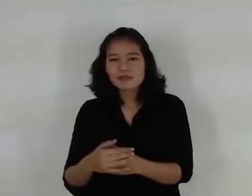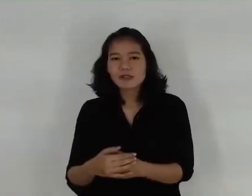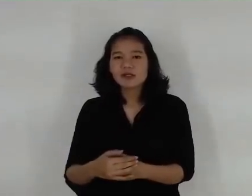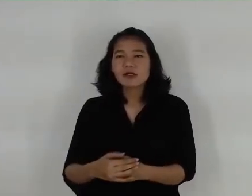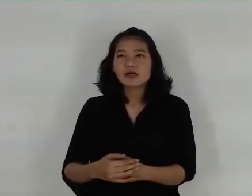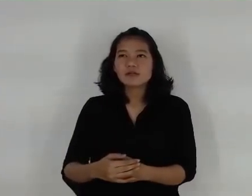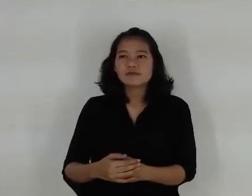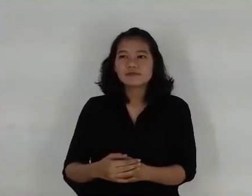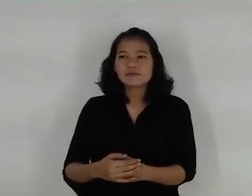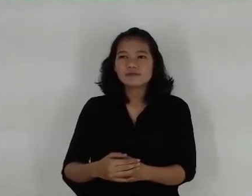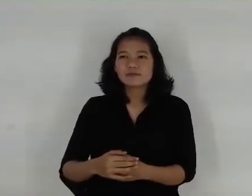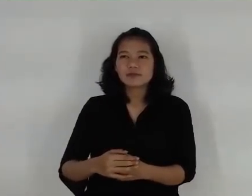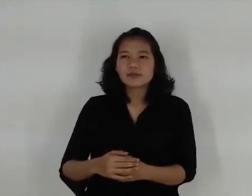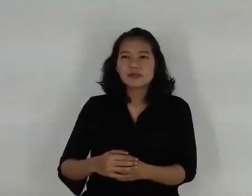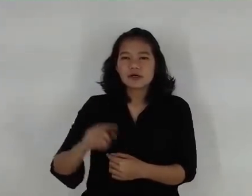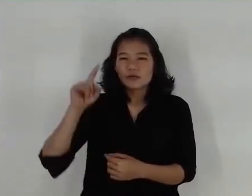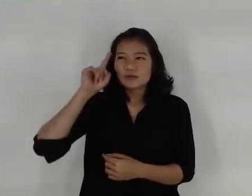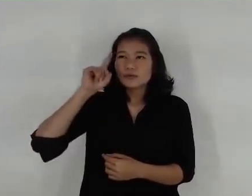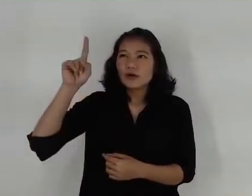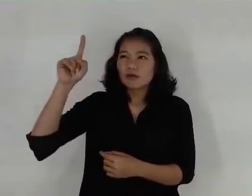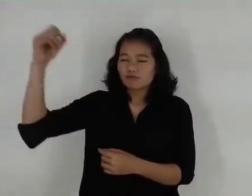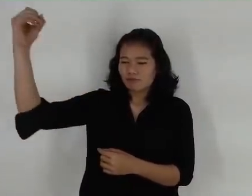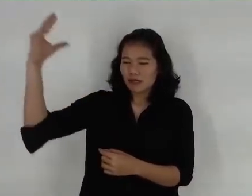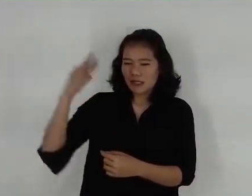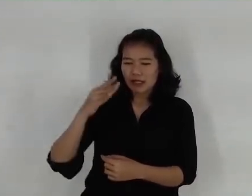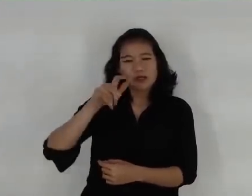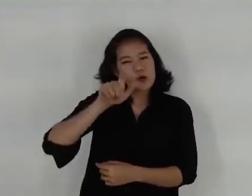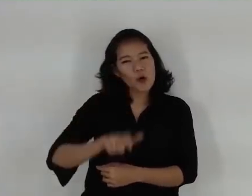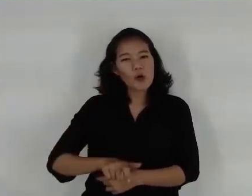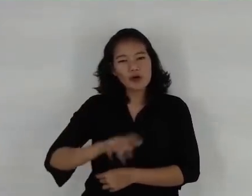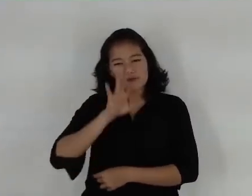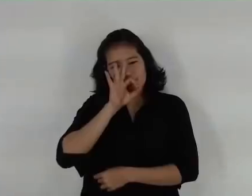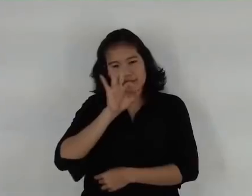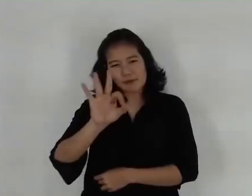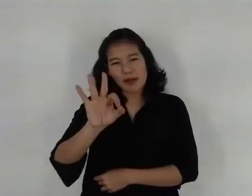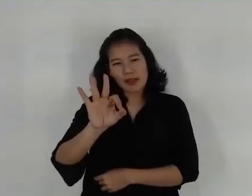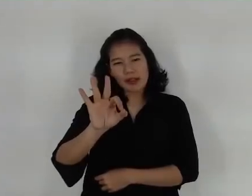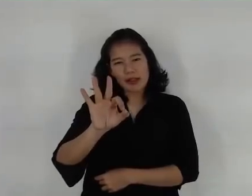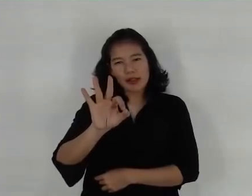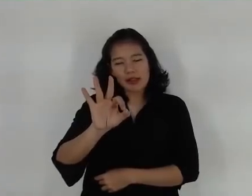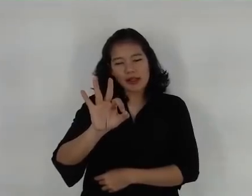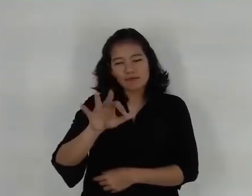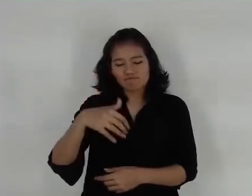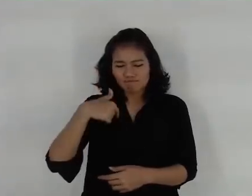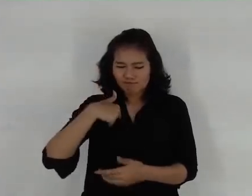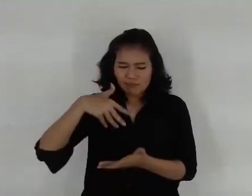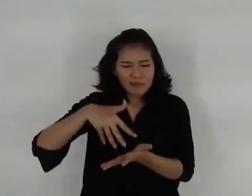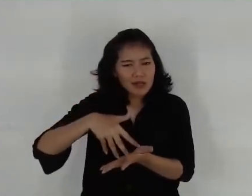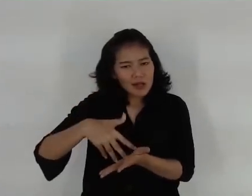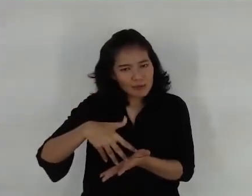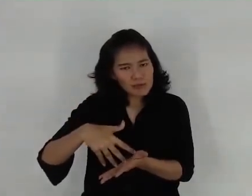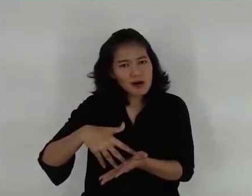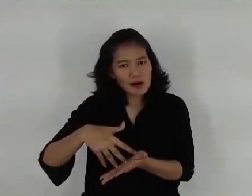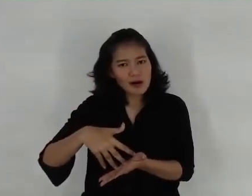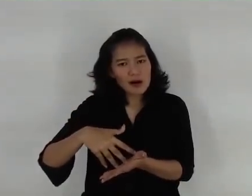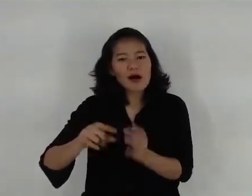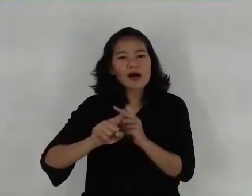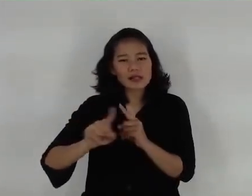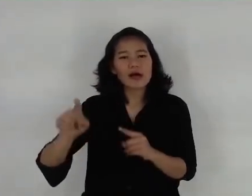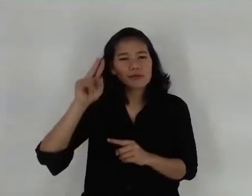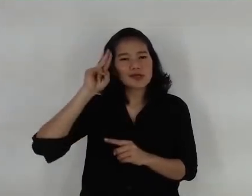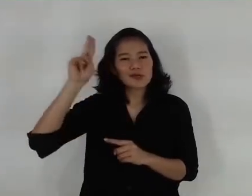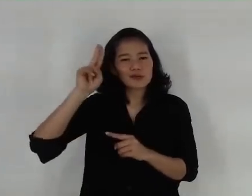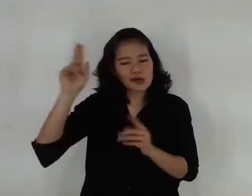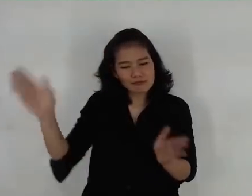berkati hambaMu yang akan menyampaikan FirmanNya Bapa hamba yang penuh dengan ke dan ini caranya engkau yang